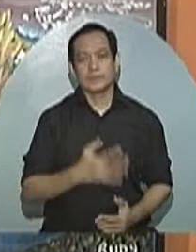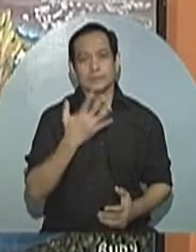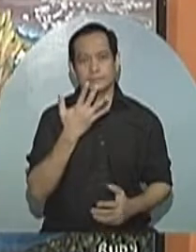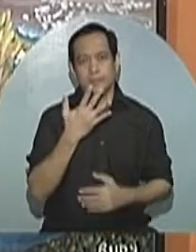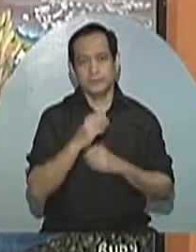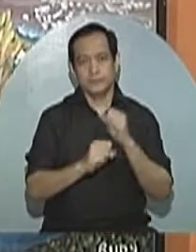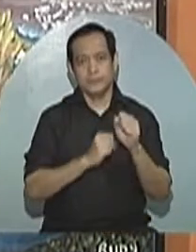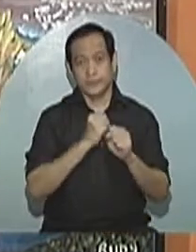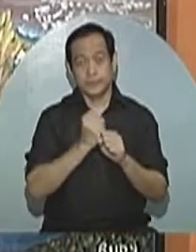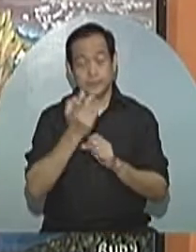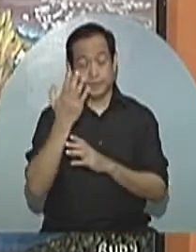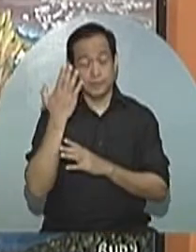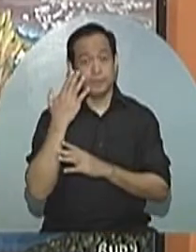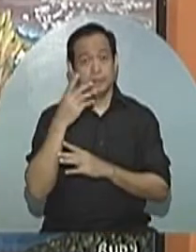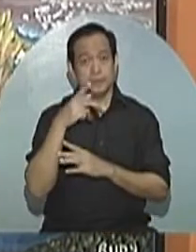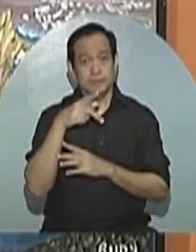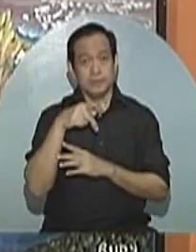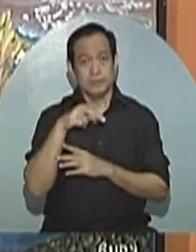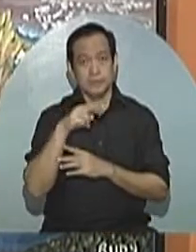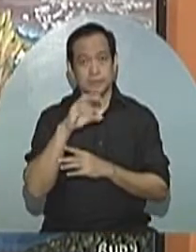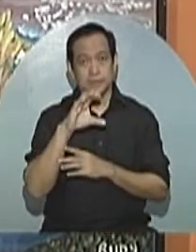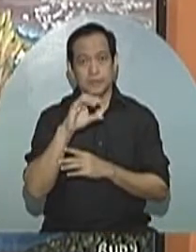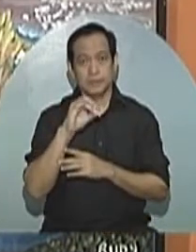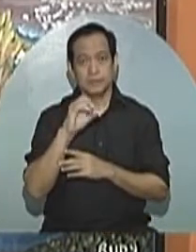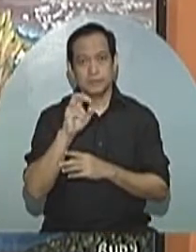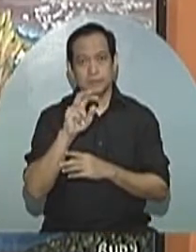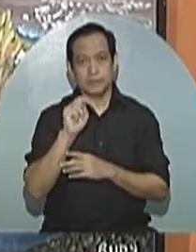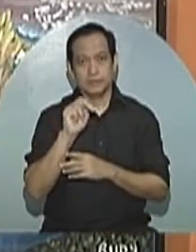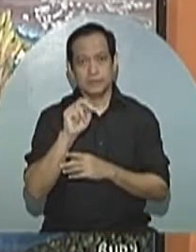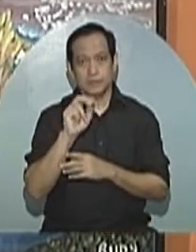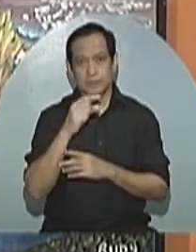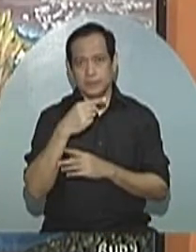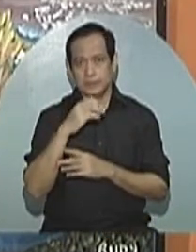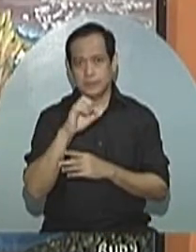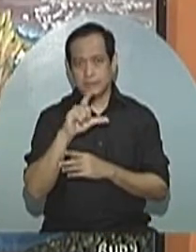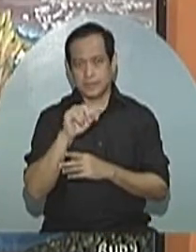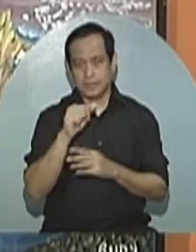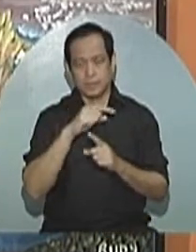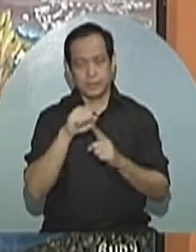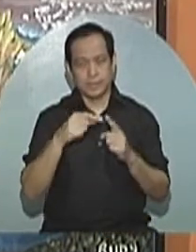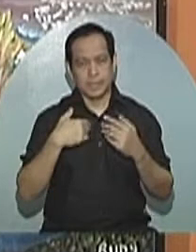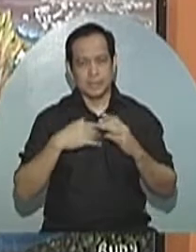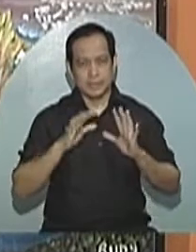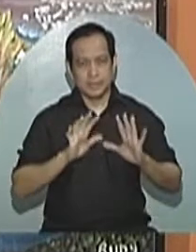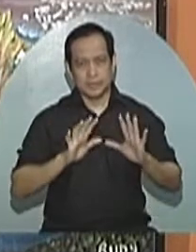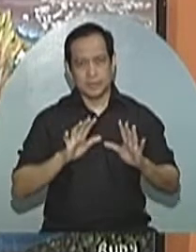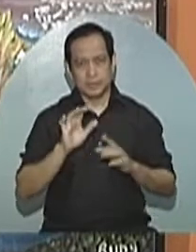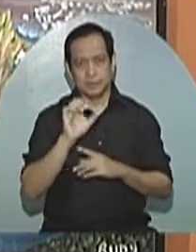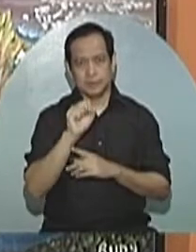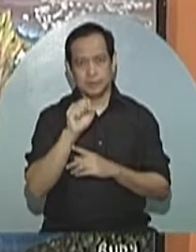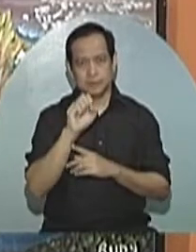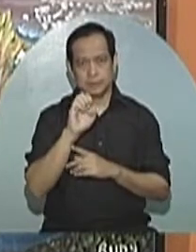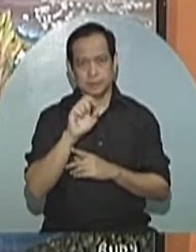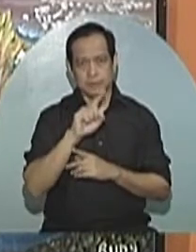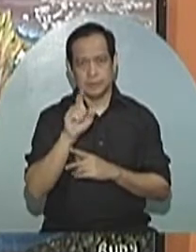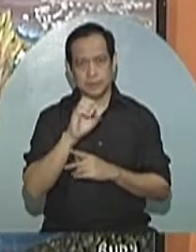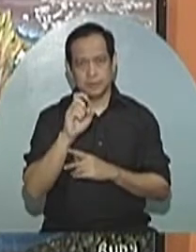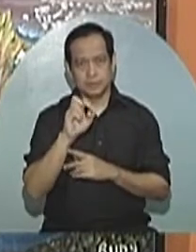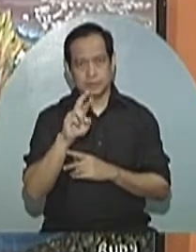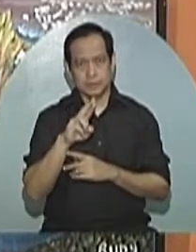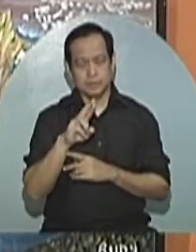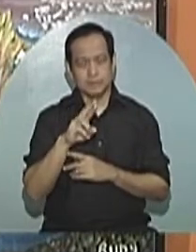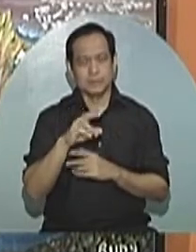Limang taon noon si Precious Angela na makaranas siya ng seizure. Na-diagnose na mayroong